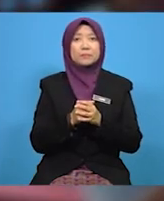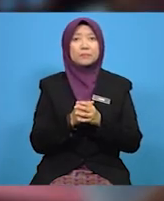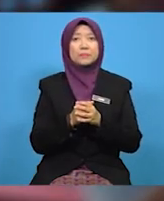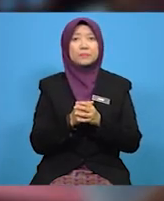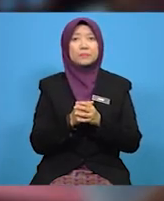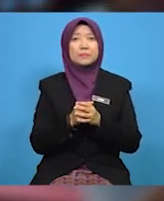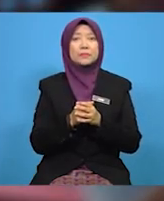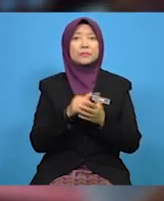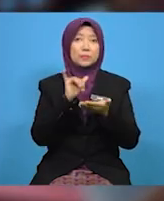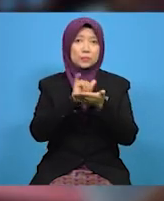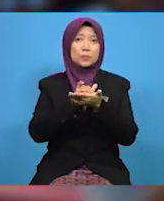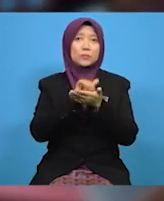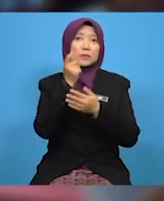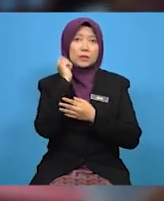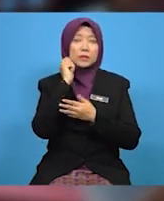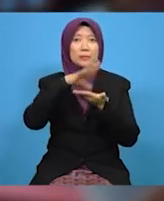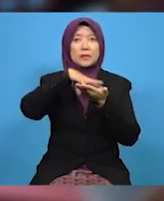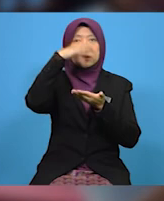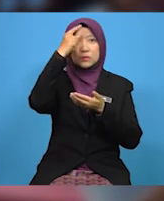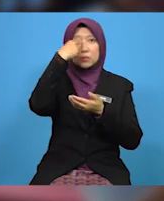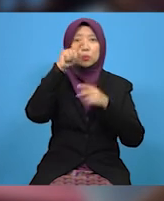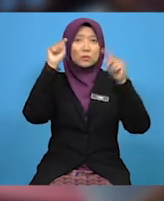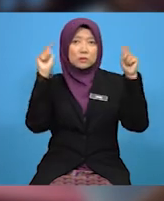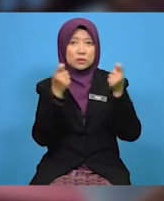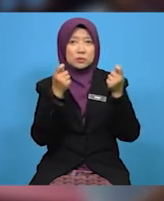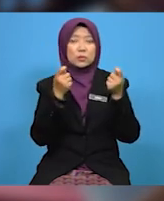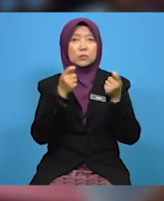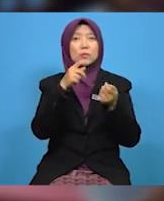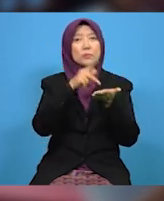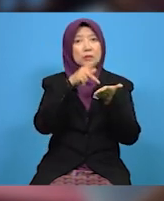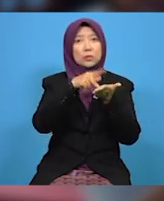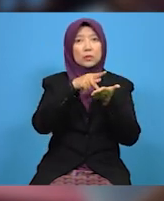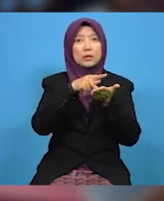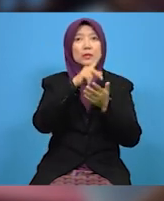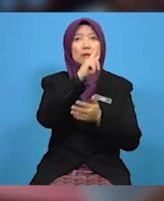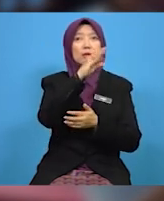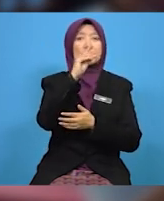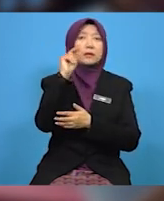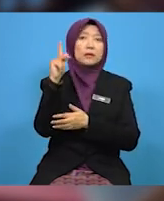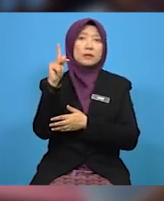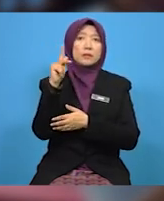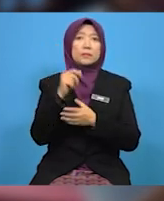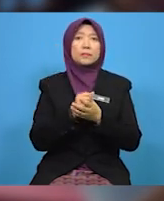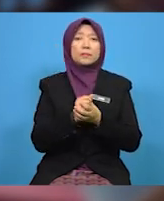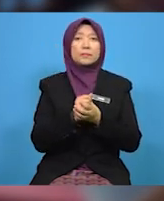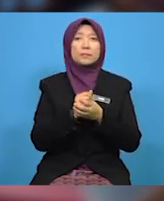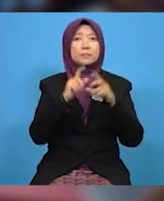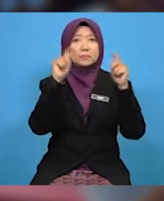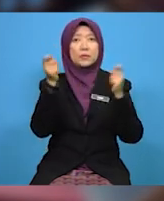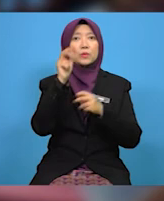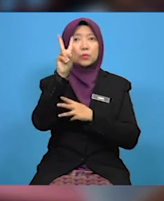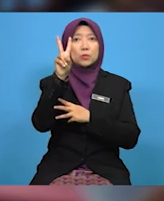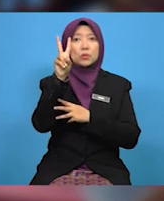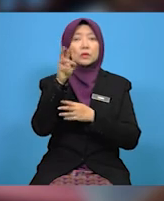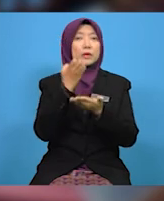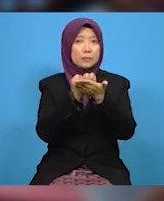Alhamdulillah, begitulah tadi sesi pembelajaran bagi tajuk penghitungan pendapatan negara, tajuk bab 2